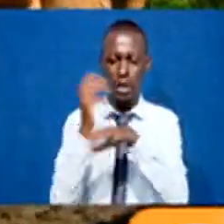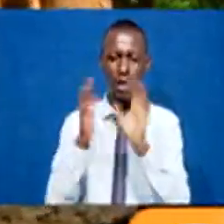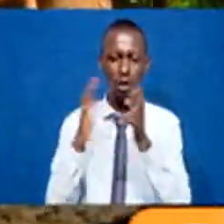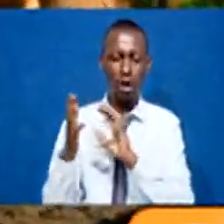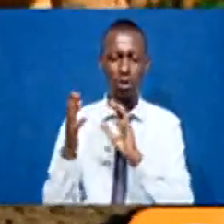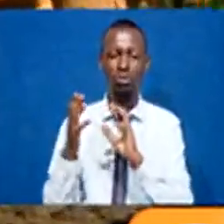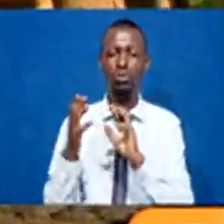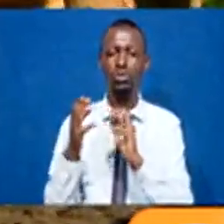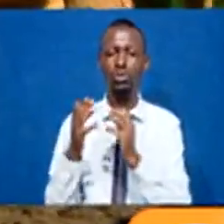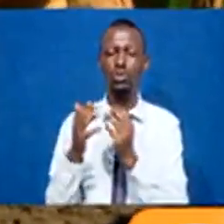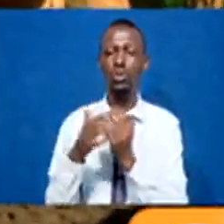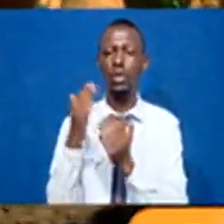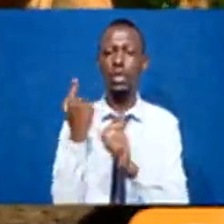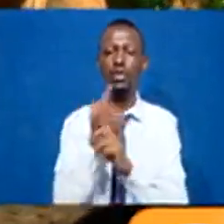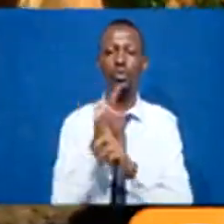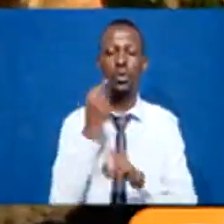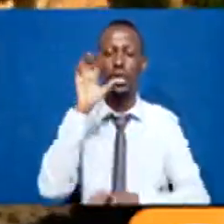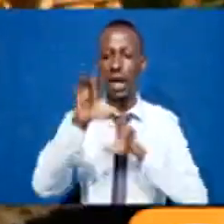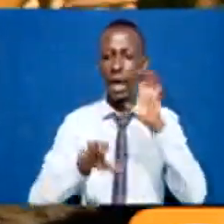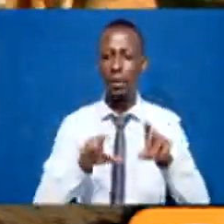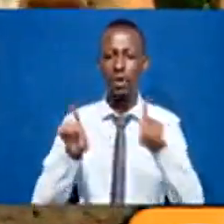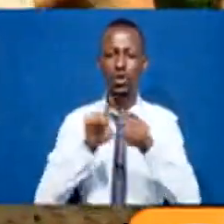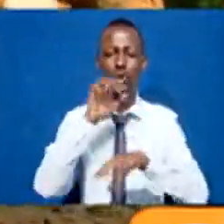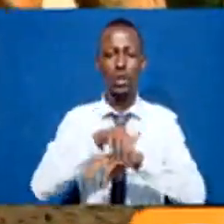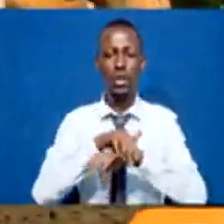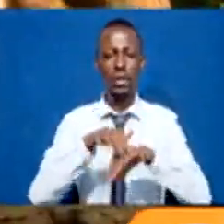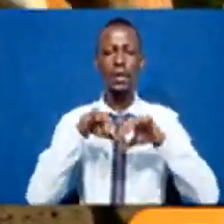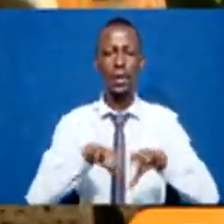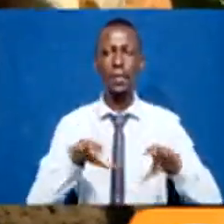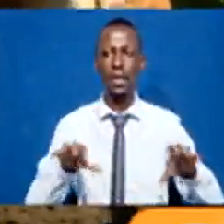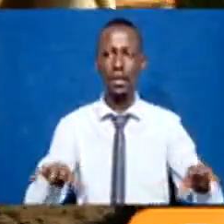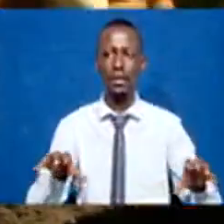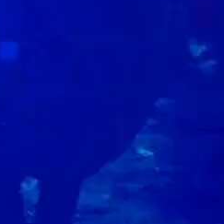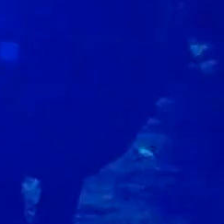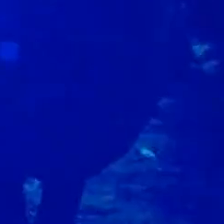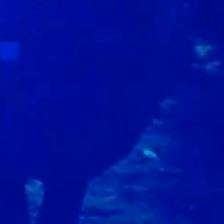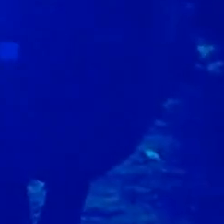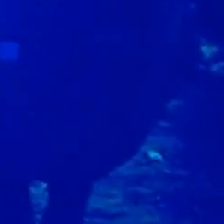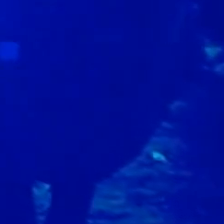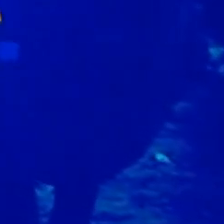kujihakikishia soko. Dennis Otieno, Runinga ya Citizen.